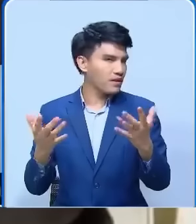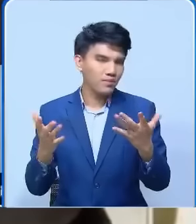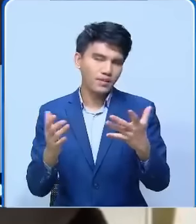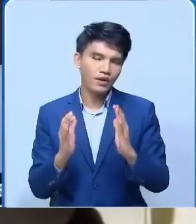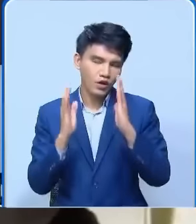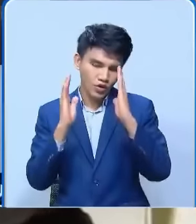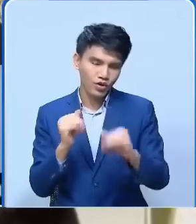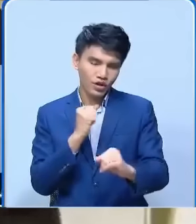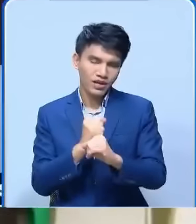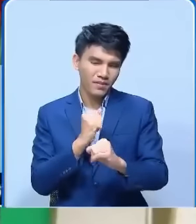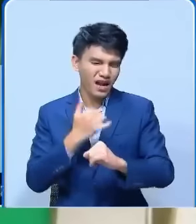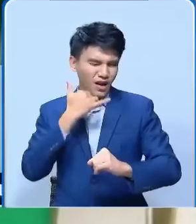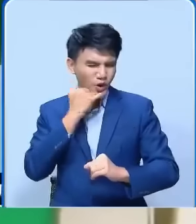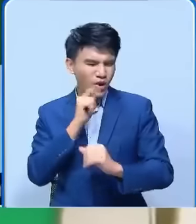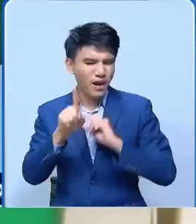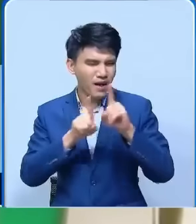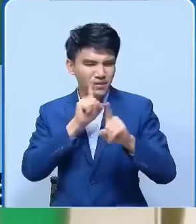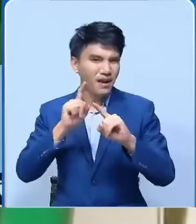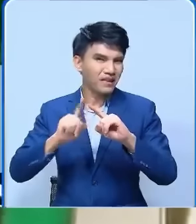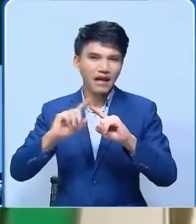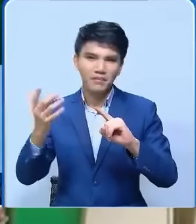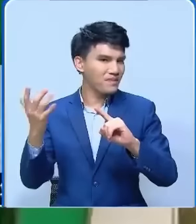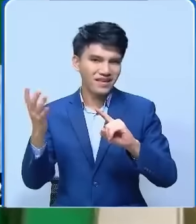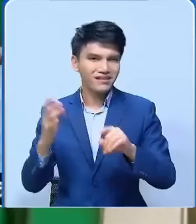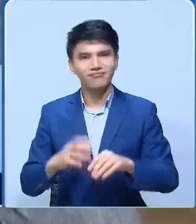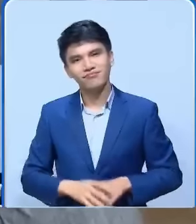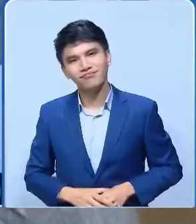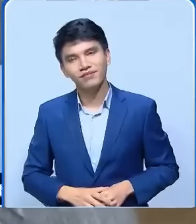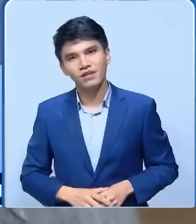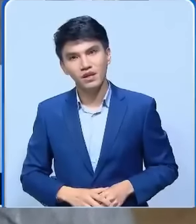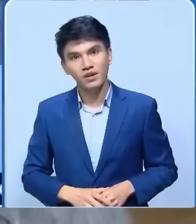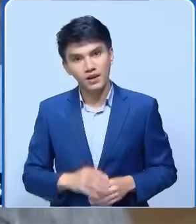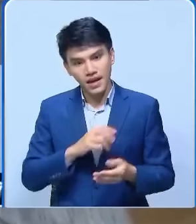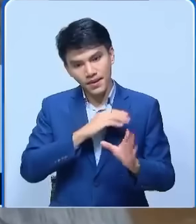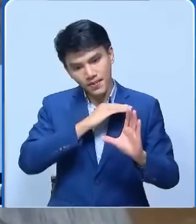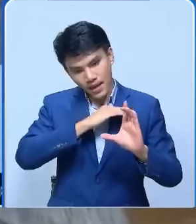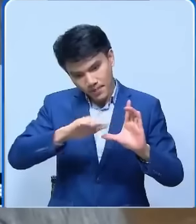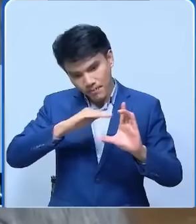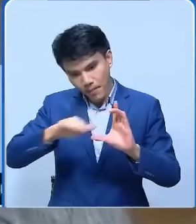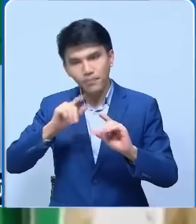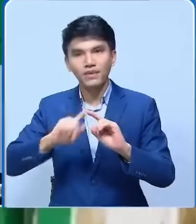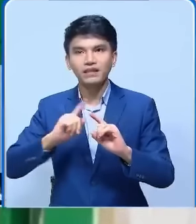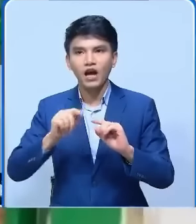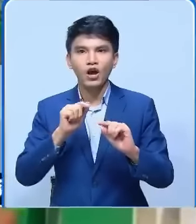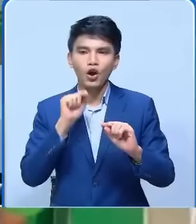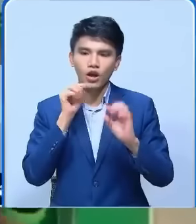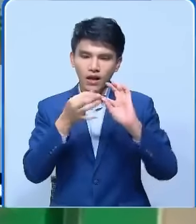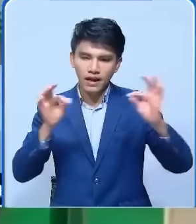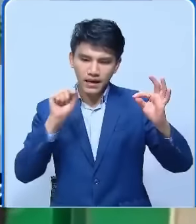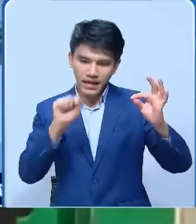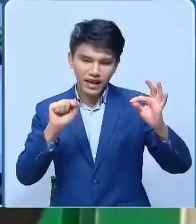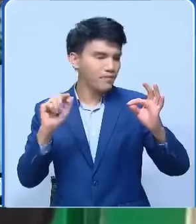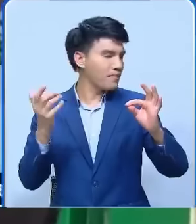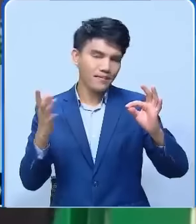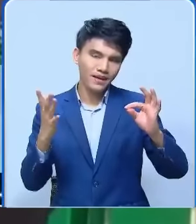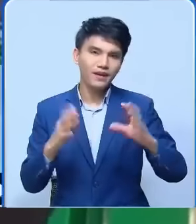ไม่มีนโยบายจะมาให้อำนวยความสะดวกเรื่องเงินบืออะไรทั้งสิ้นนะ แล้วที่สำคัญไม่มีการส่ง SMS ให้กดลิงก์ต่างๆนะยืนยันว่า